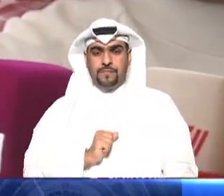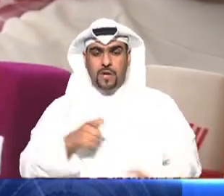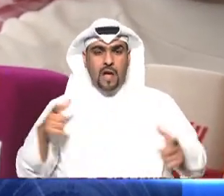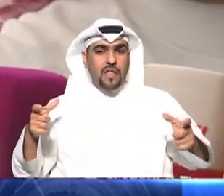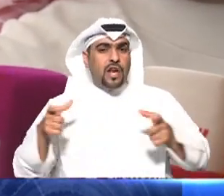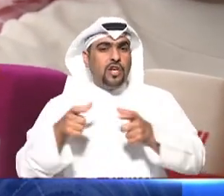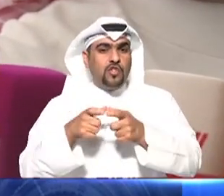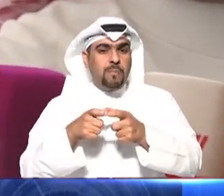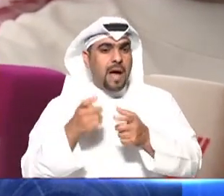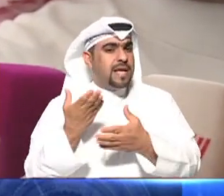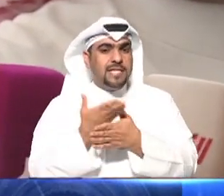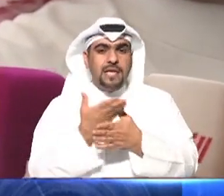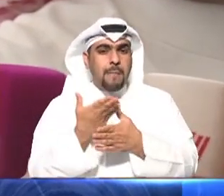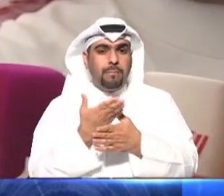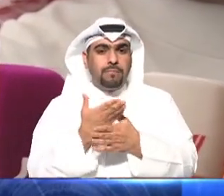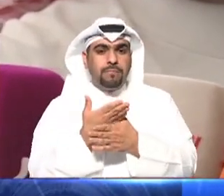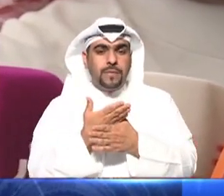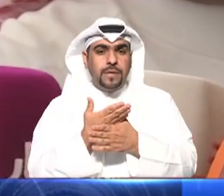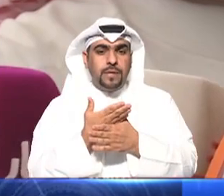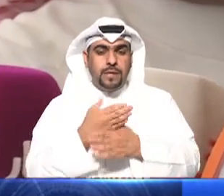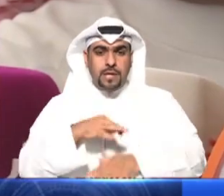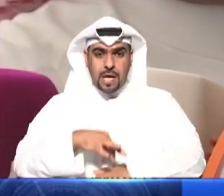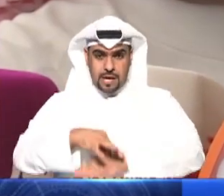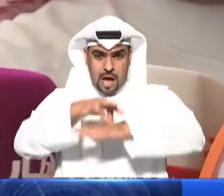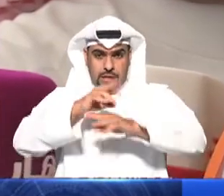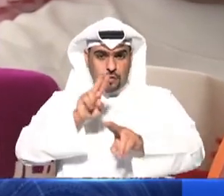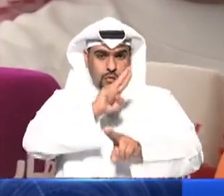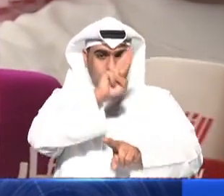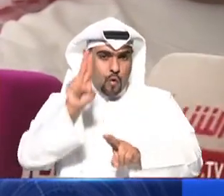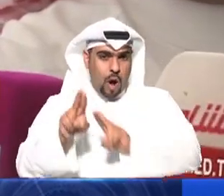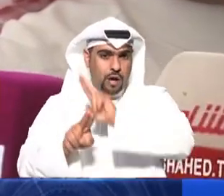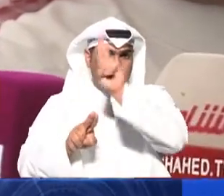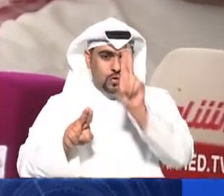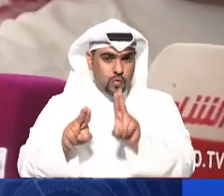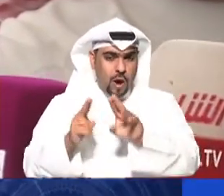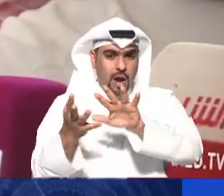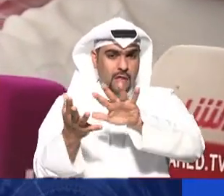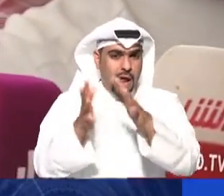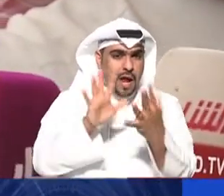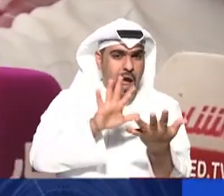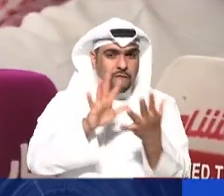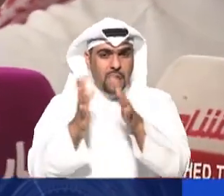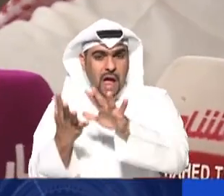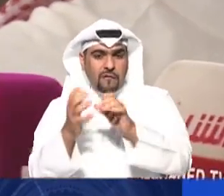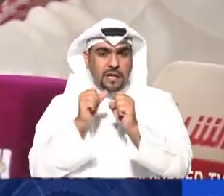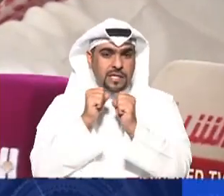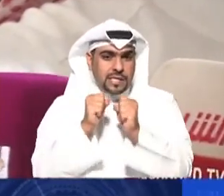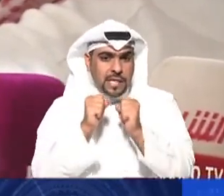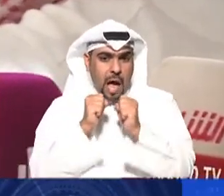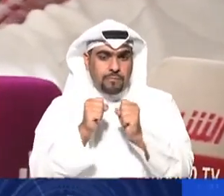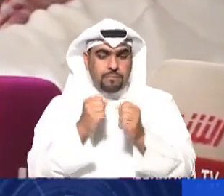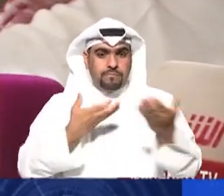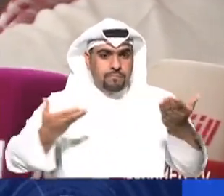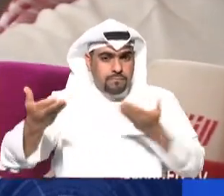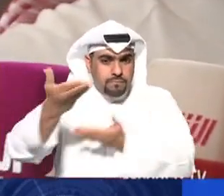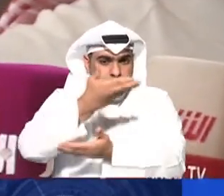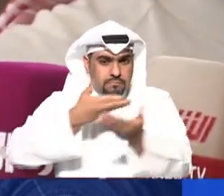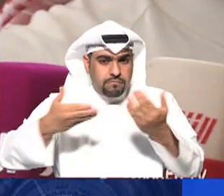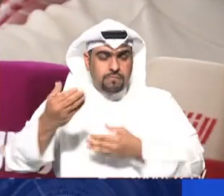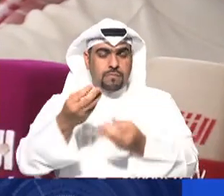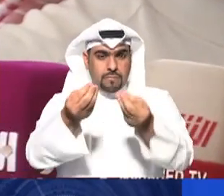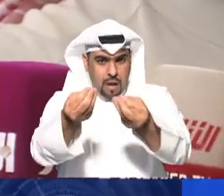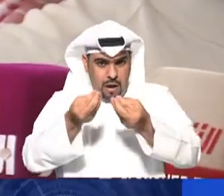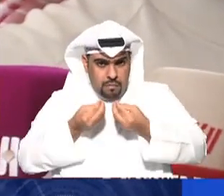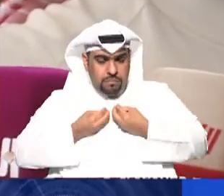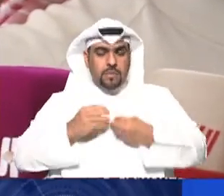واقتراحاته واستفساراته ومخاوفه أيضا إلى الحكومة، وهذا ما تم في لقائنا السابق مع الأخ خالد الروضان واليوم